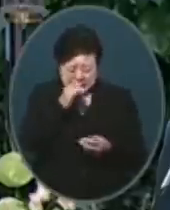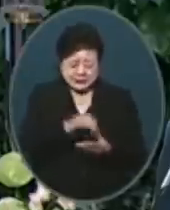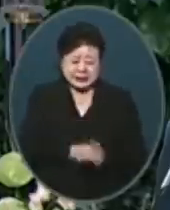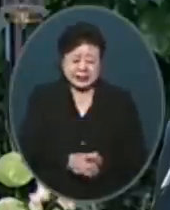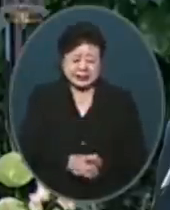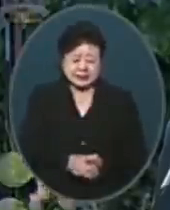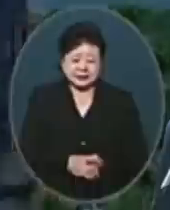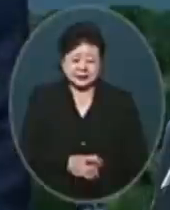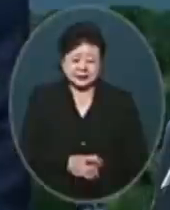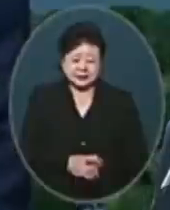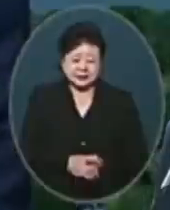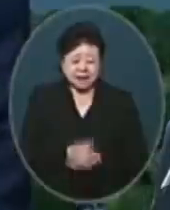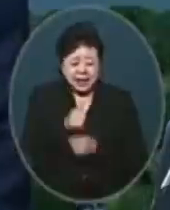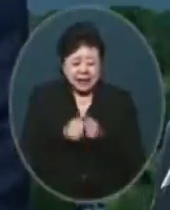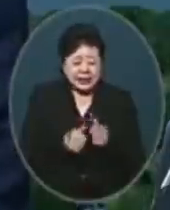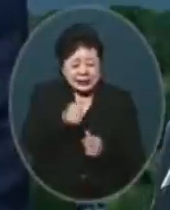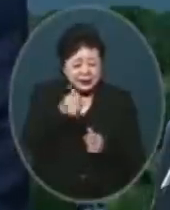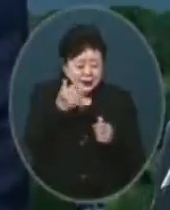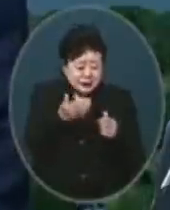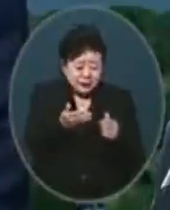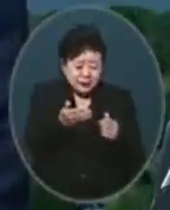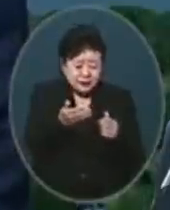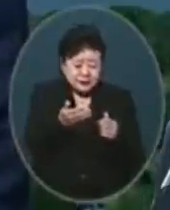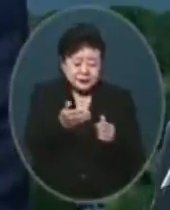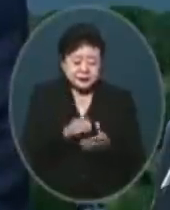많습니다. 하나님께서